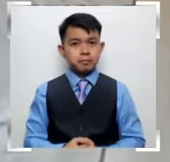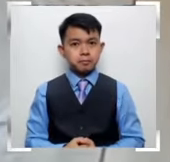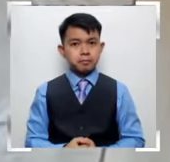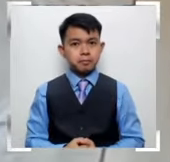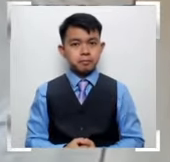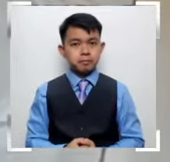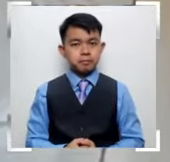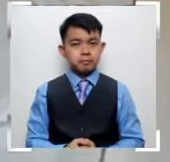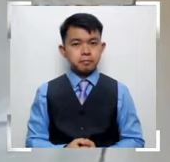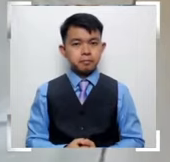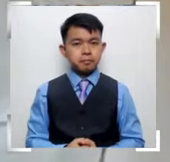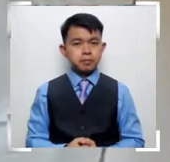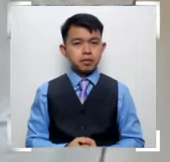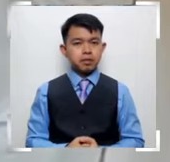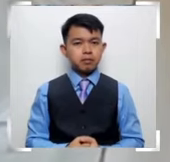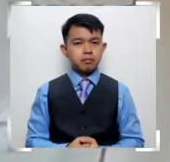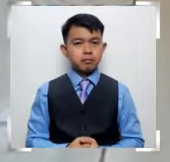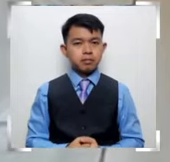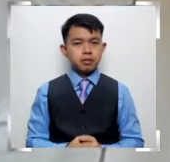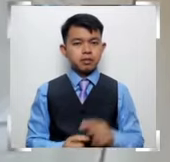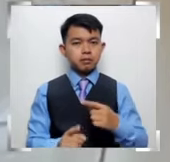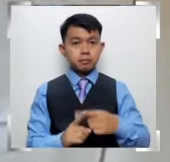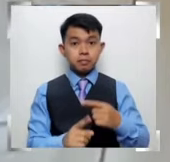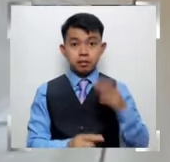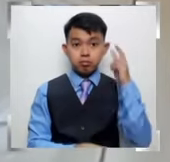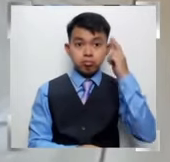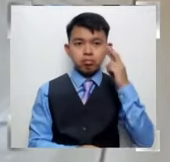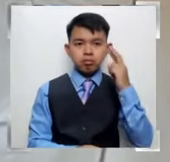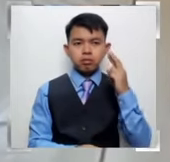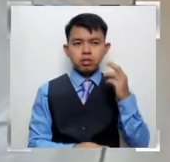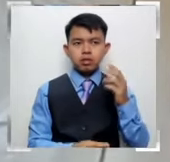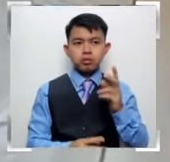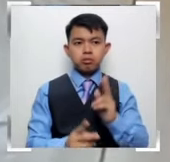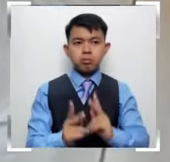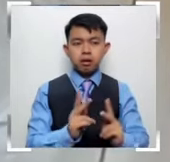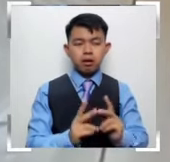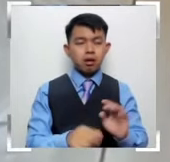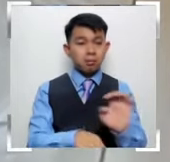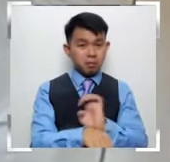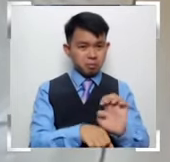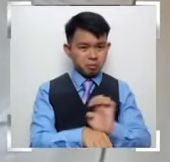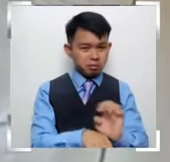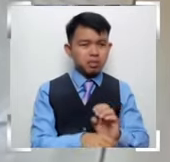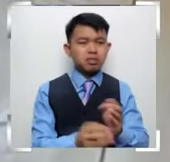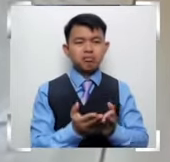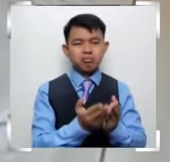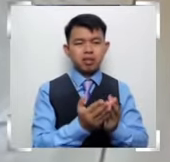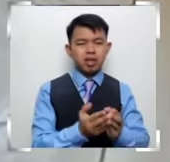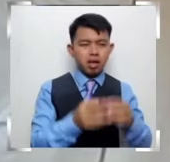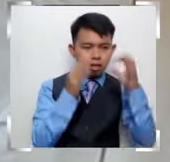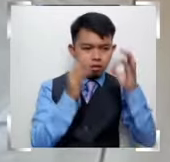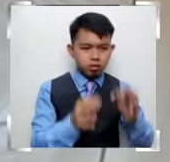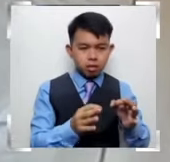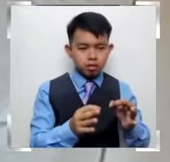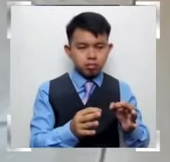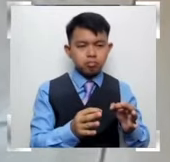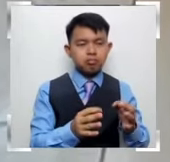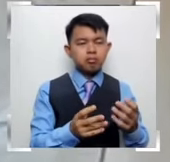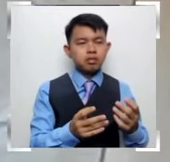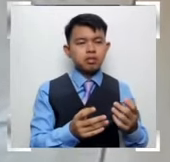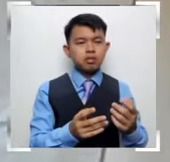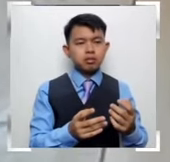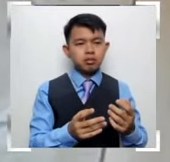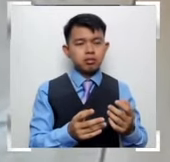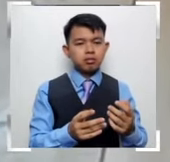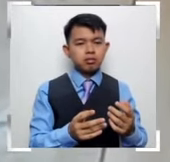why a number of our members, employers, maritime employers, have decided to shift their manpower source away